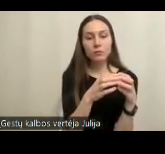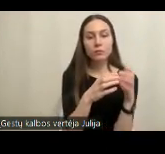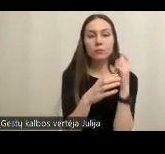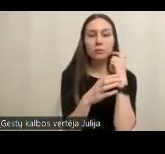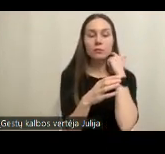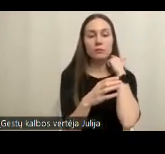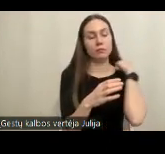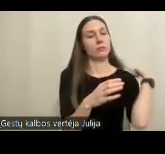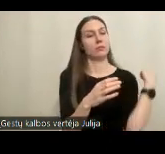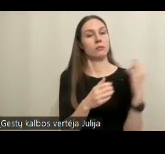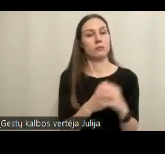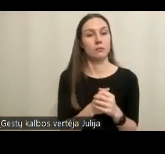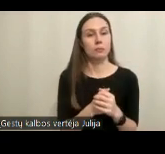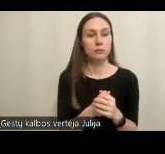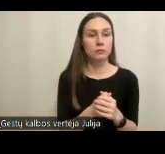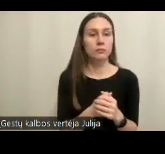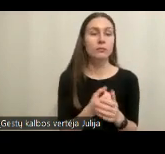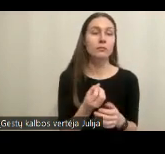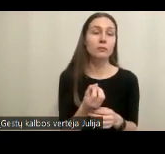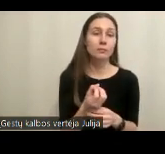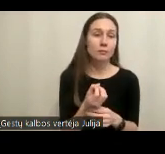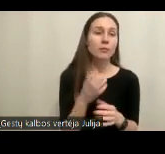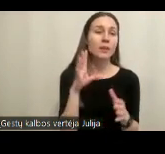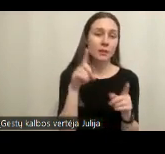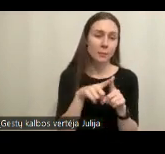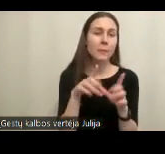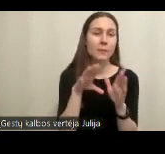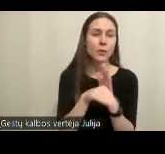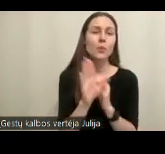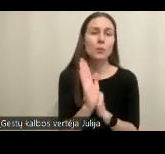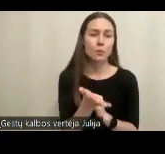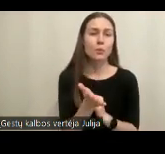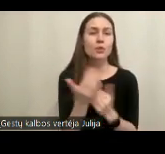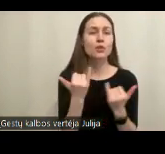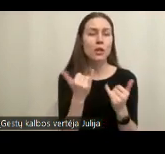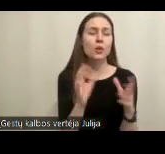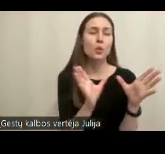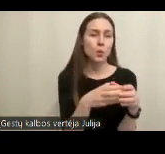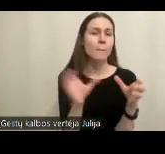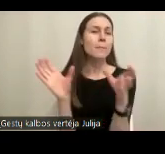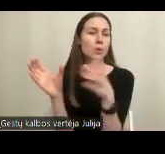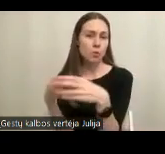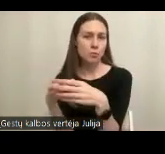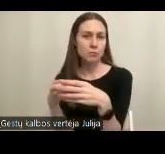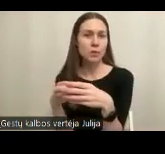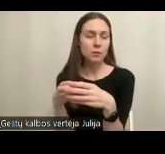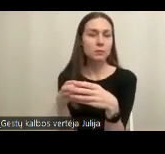įsijunkite. Ir šiandien mes turėsime daug tokių kambarių, tikrai skirsime į grupės ir